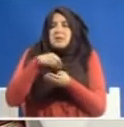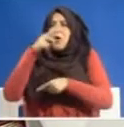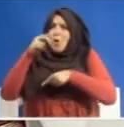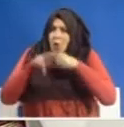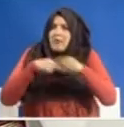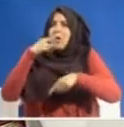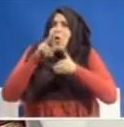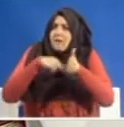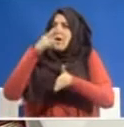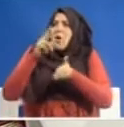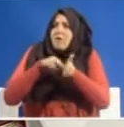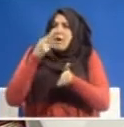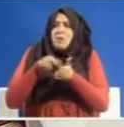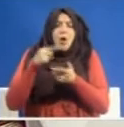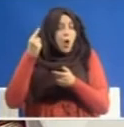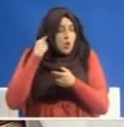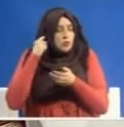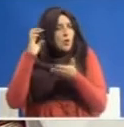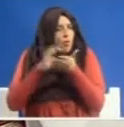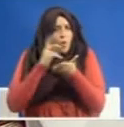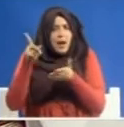أخفي عليكم أني أسمع القرآن